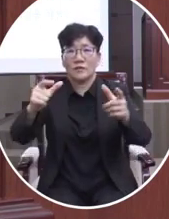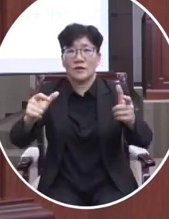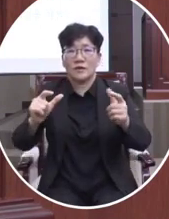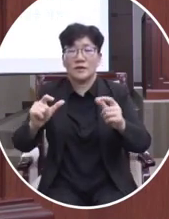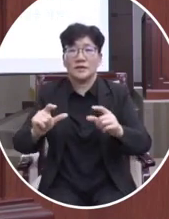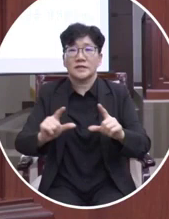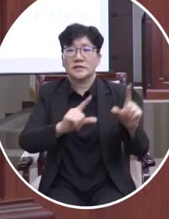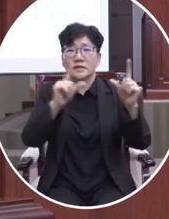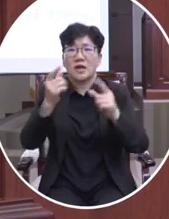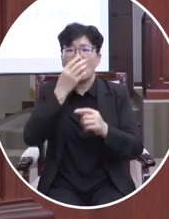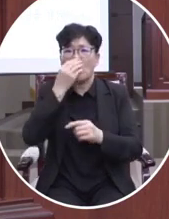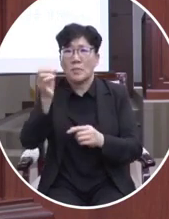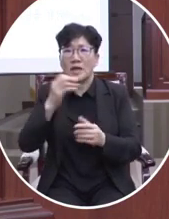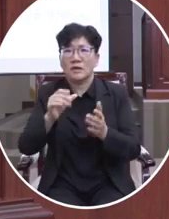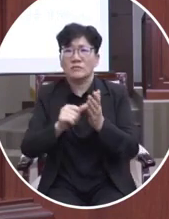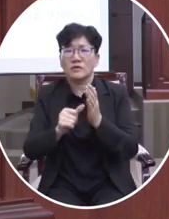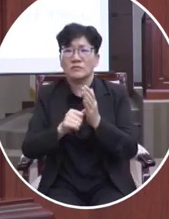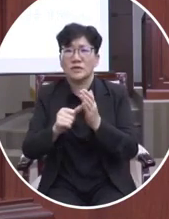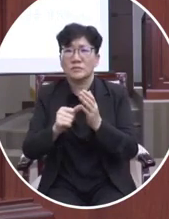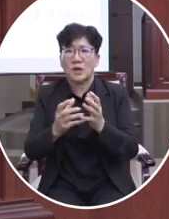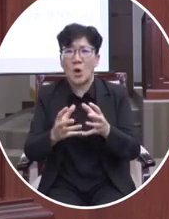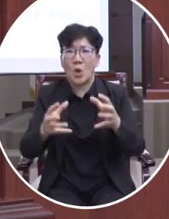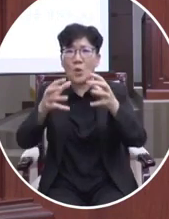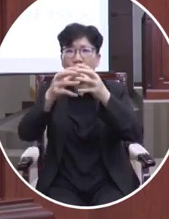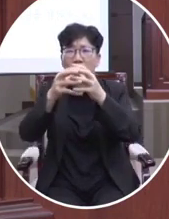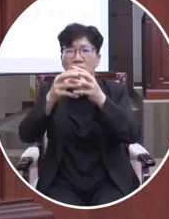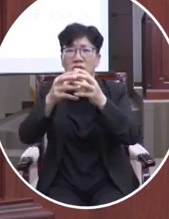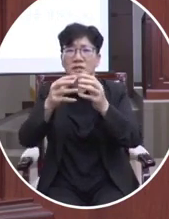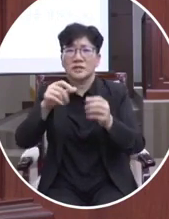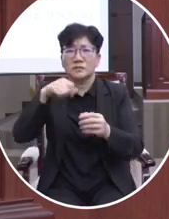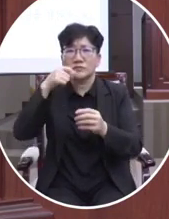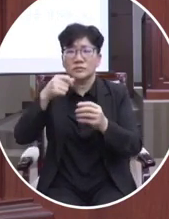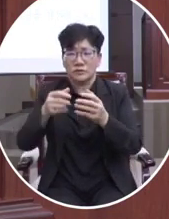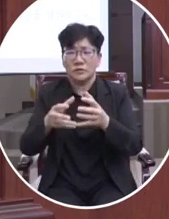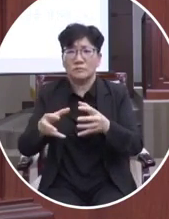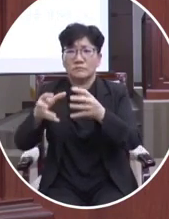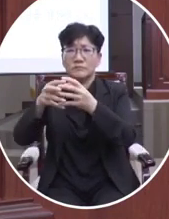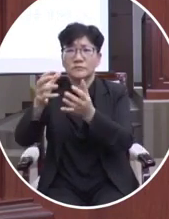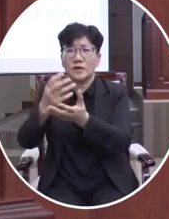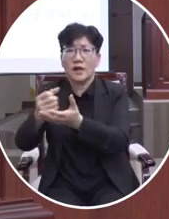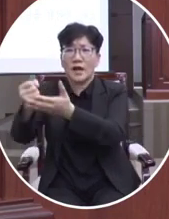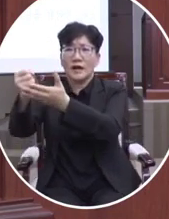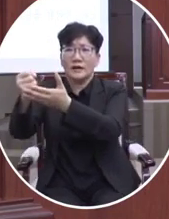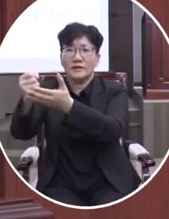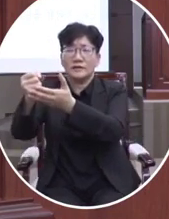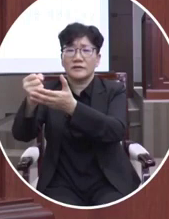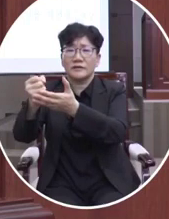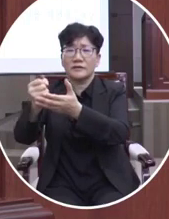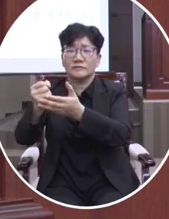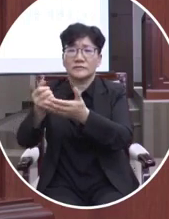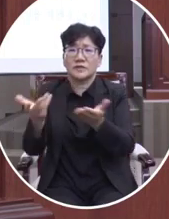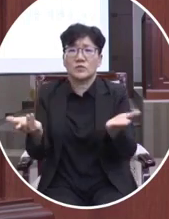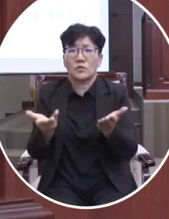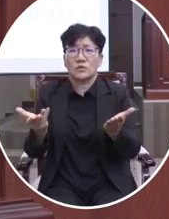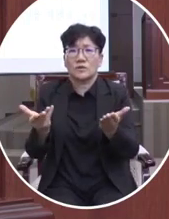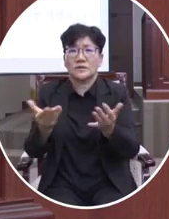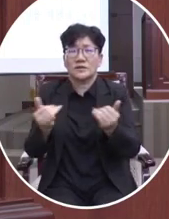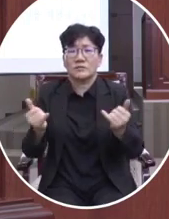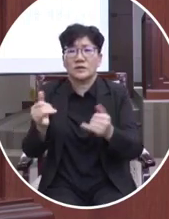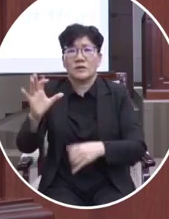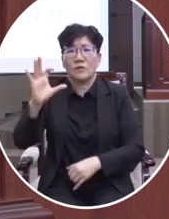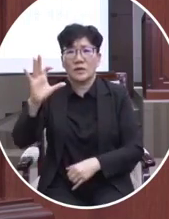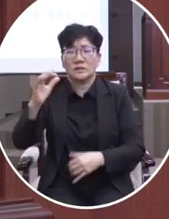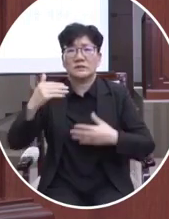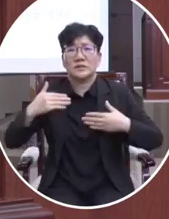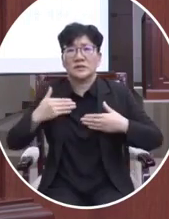노원군의 생활폐기물 즉 일반 종량제 쓰레기와 음식물 쓰레기를 수거해 가시는 미와 노동자 분들의